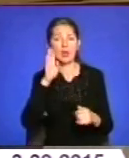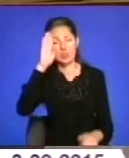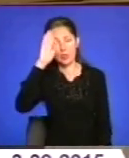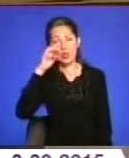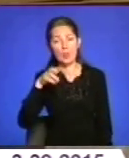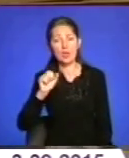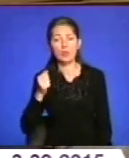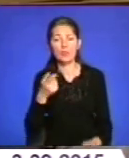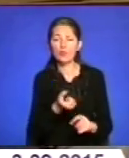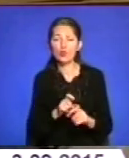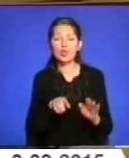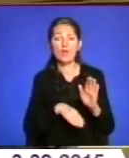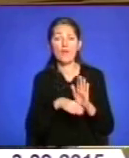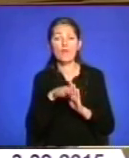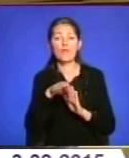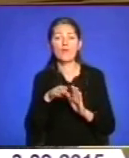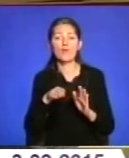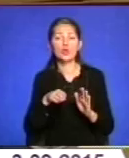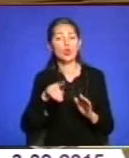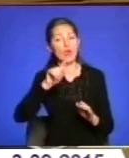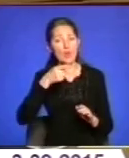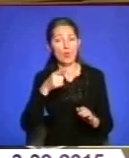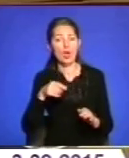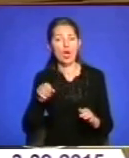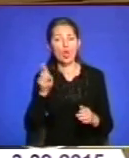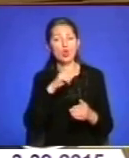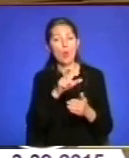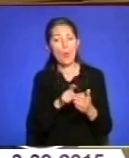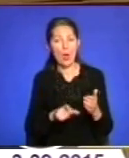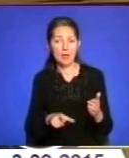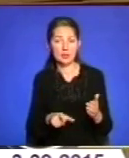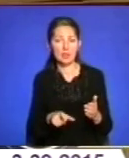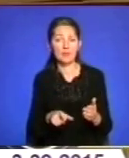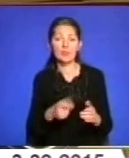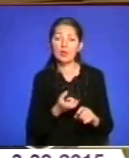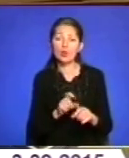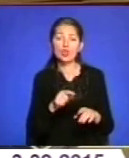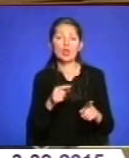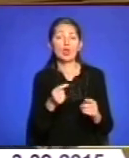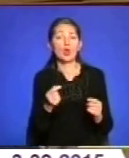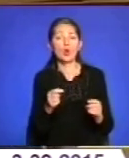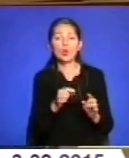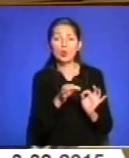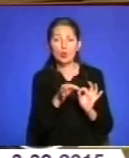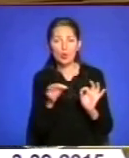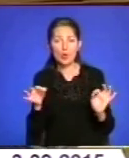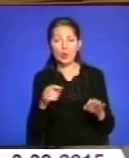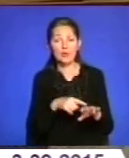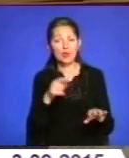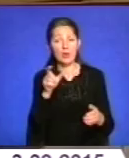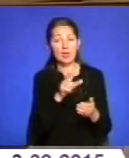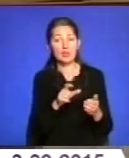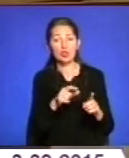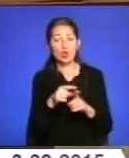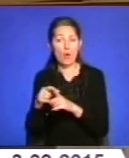вимоги до поезії, тобто ніяка халтура пройти не може, але він дуже тонко відчуває слово, і за цих текстів, які я йому дав,